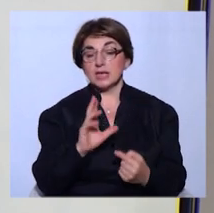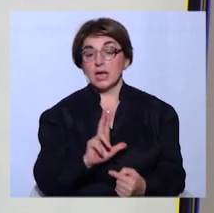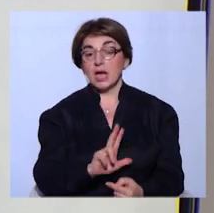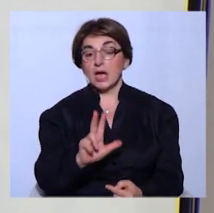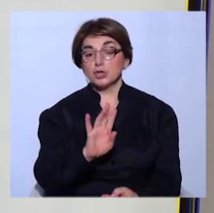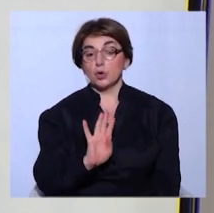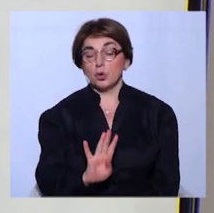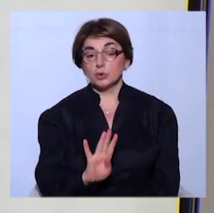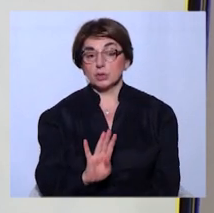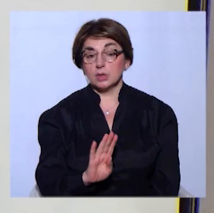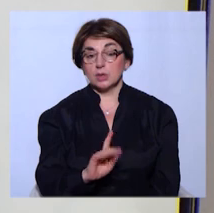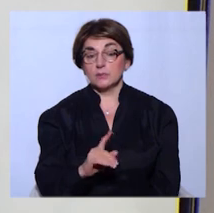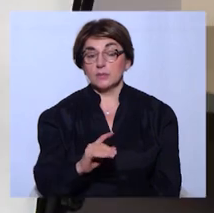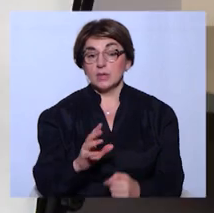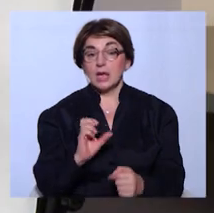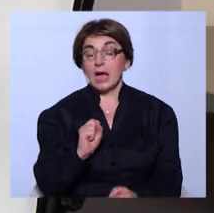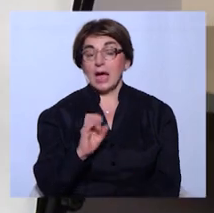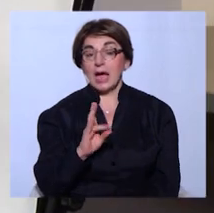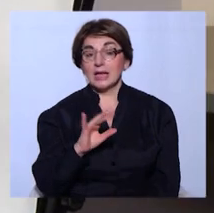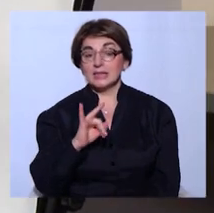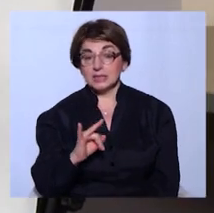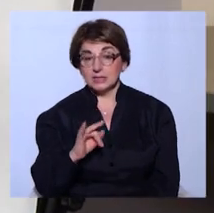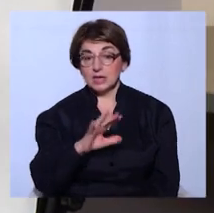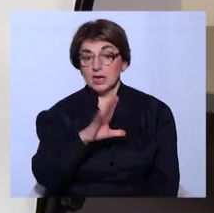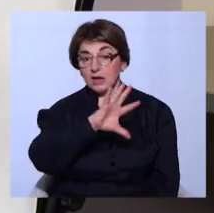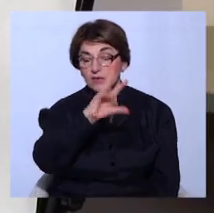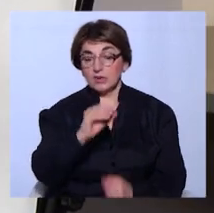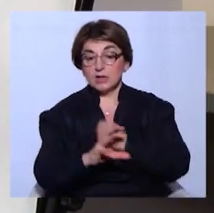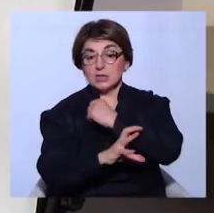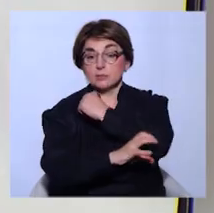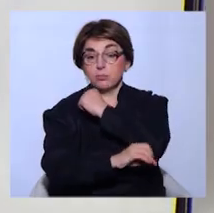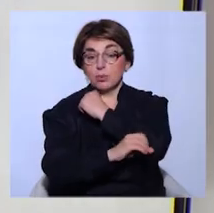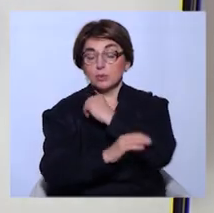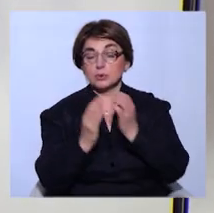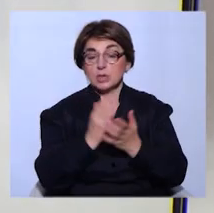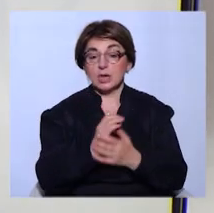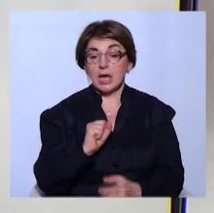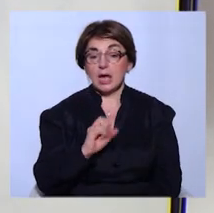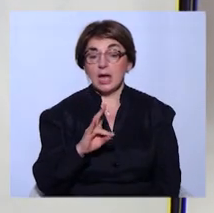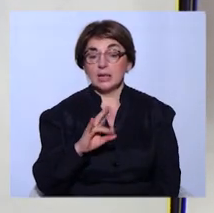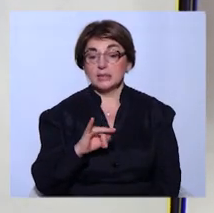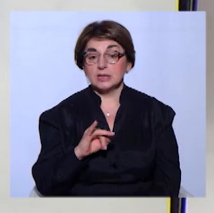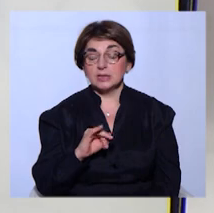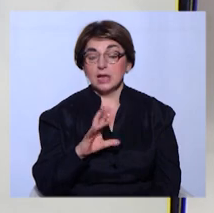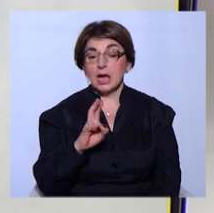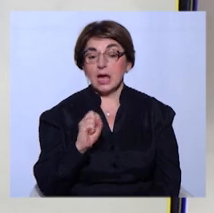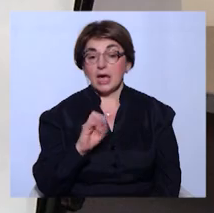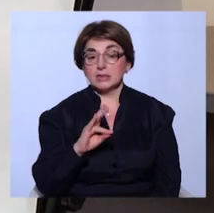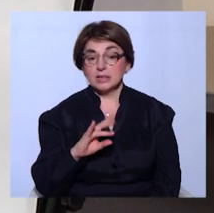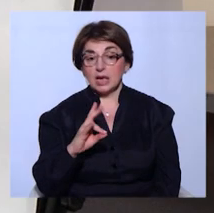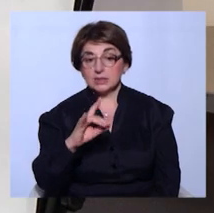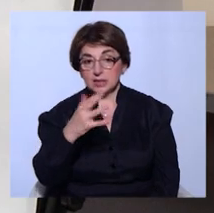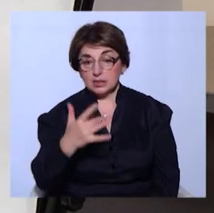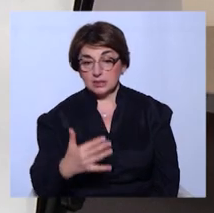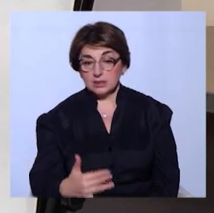დაბოლოება ანია, შეხედეთ, ყველა ალკანს დაბოლოება ბოლოში აქვს ანი. ზოგადი ფორმულა ვთქვით,